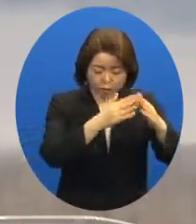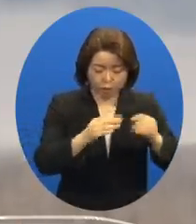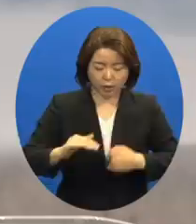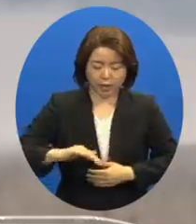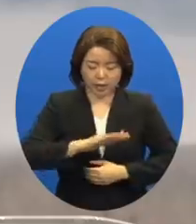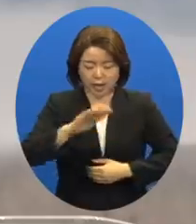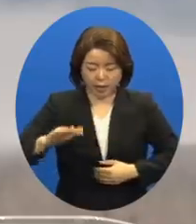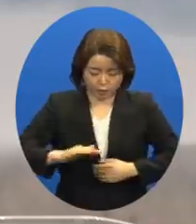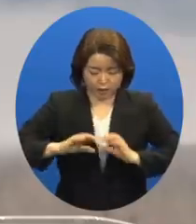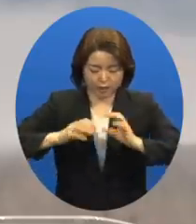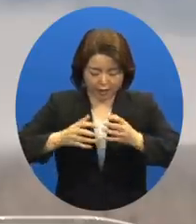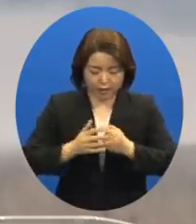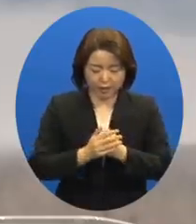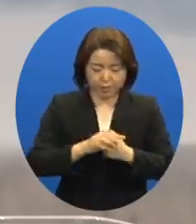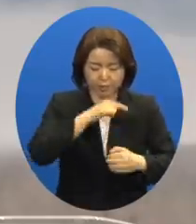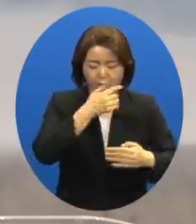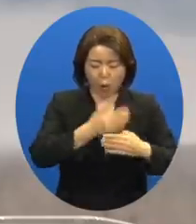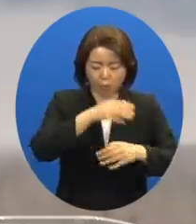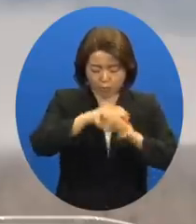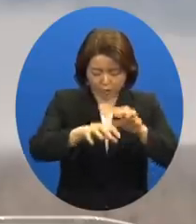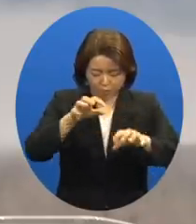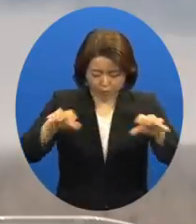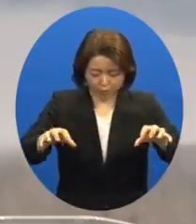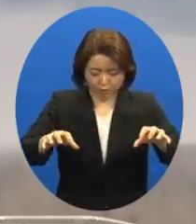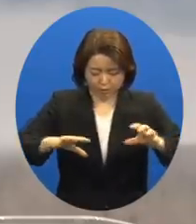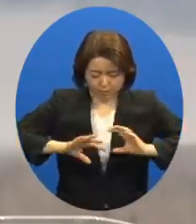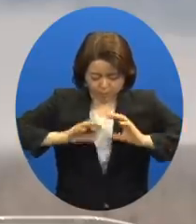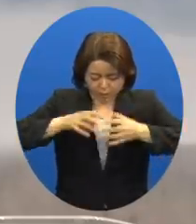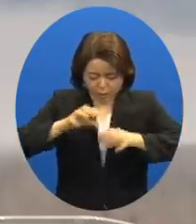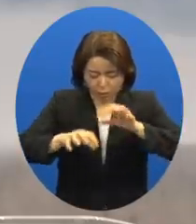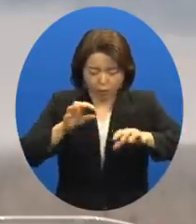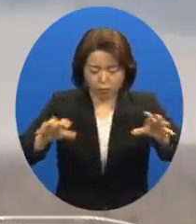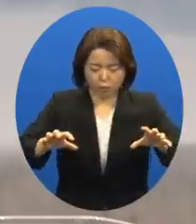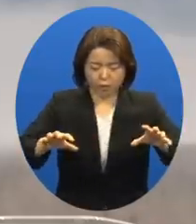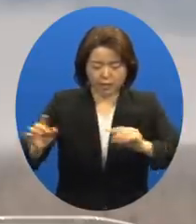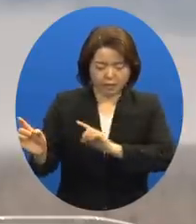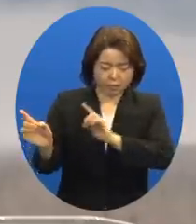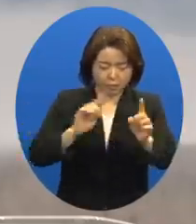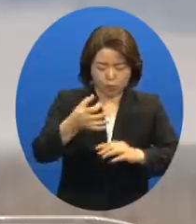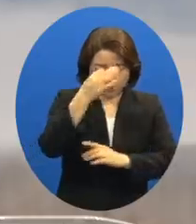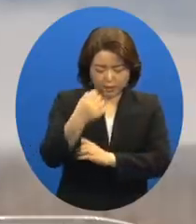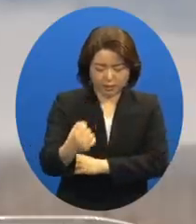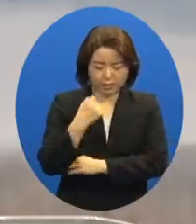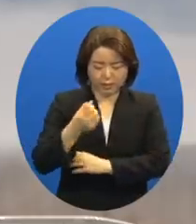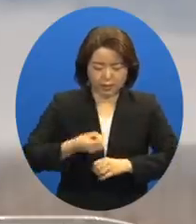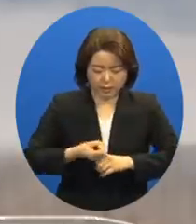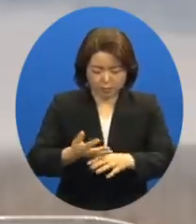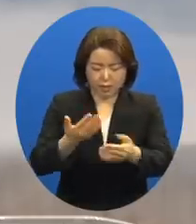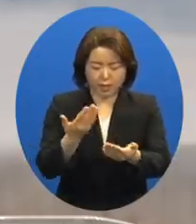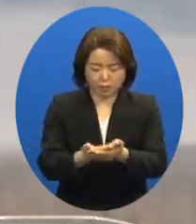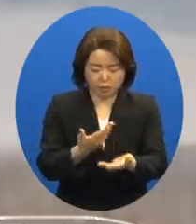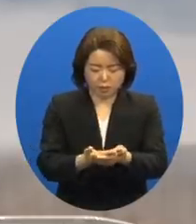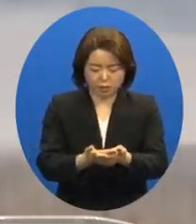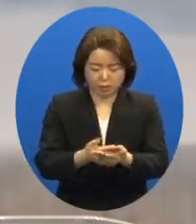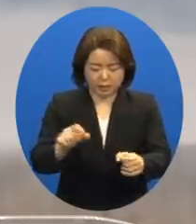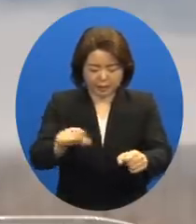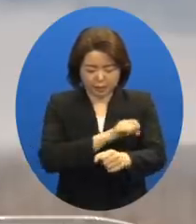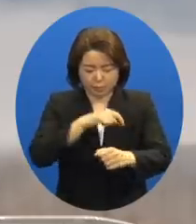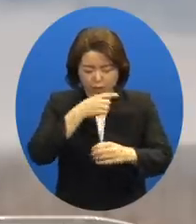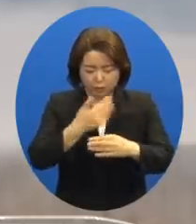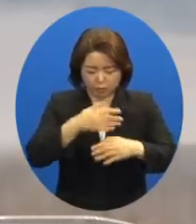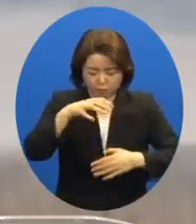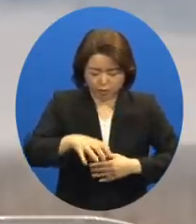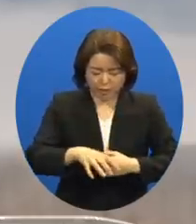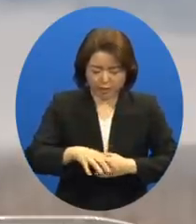우리나라, 북한과 세계 열방의 부활의 능력이 임하게 하여 주옵소서. 특별히 북한 땅에 이제는